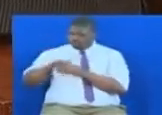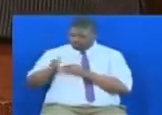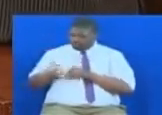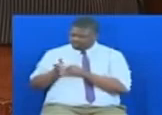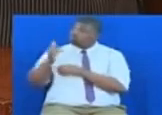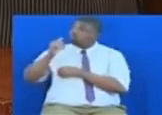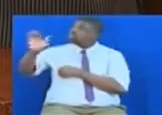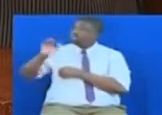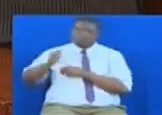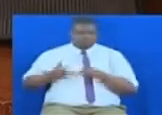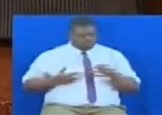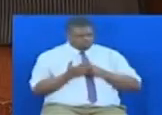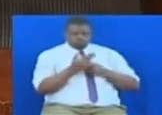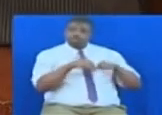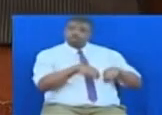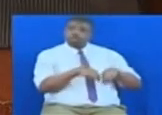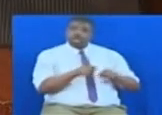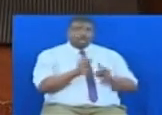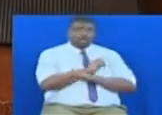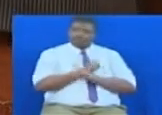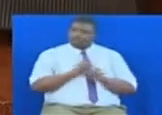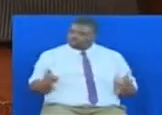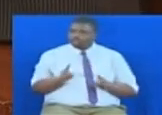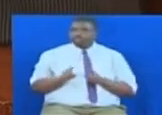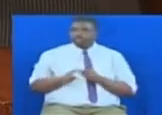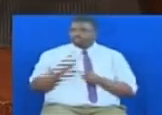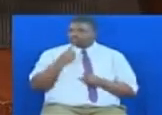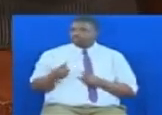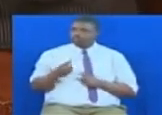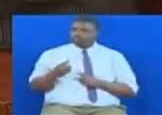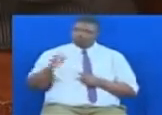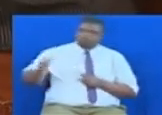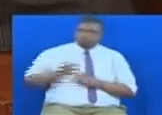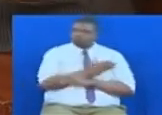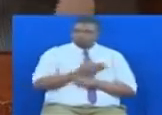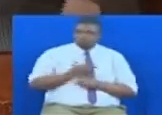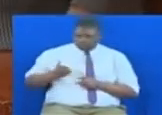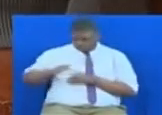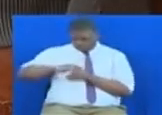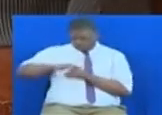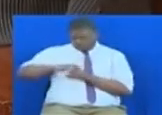amemwambia hapana. Tutaondoa corona kwa kutumia utaratibu wetu wa ndani ya nchi yetu.